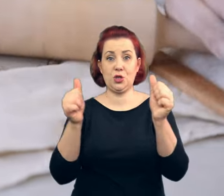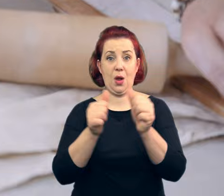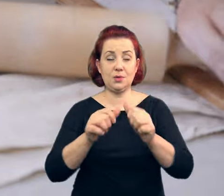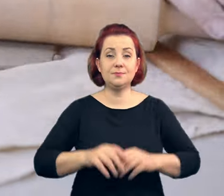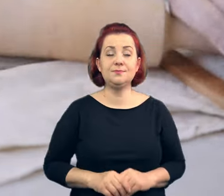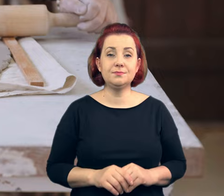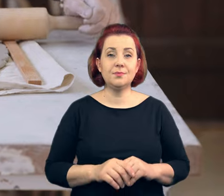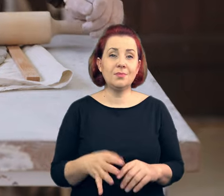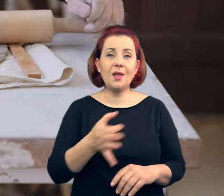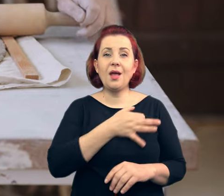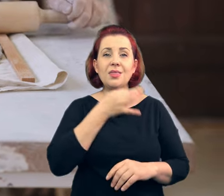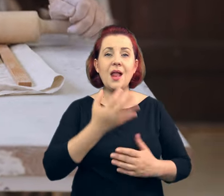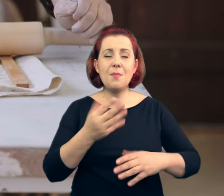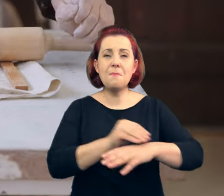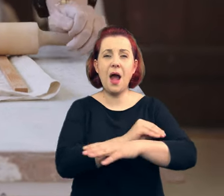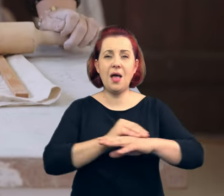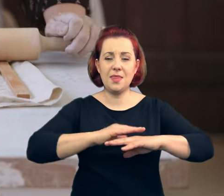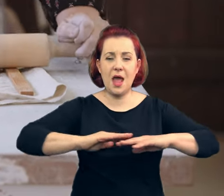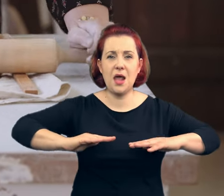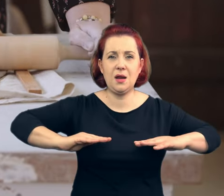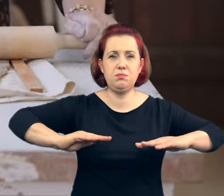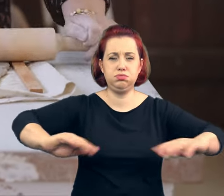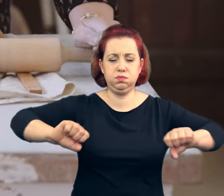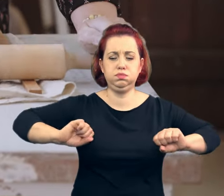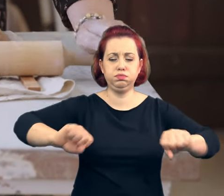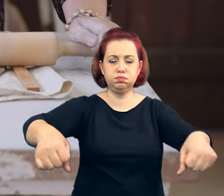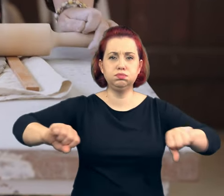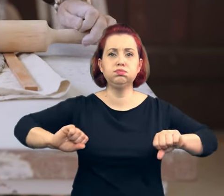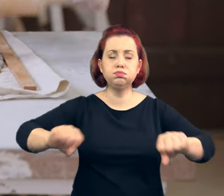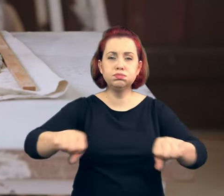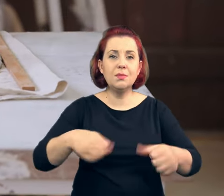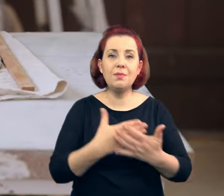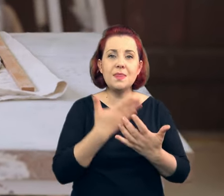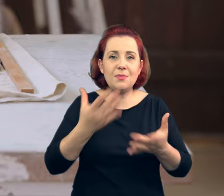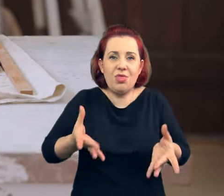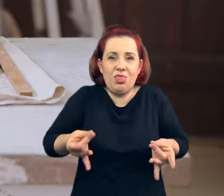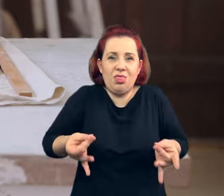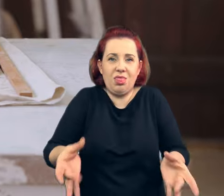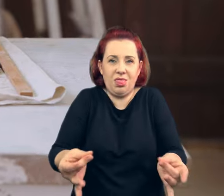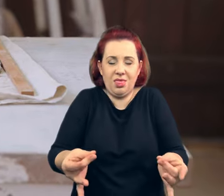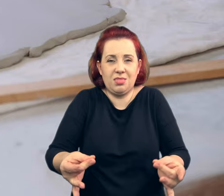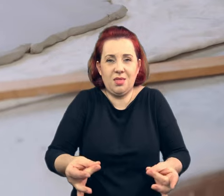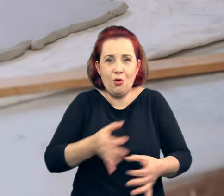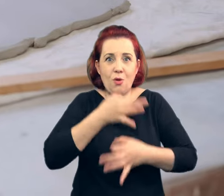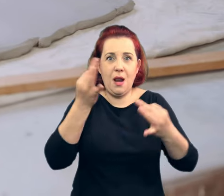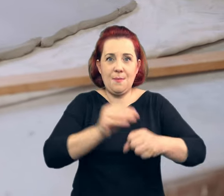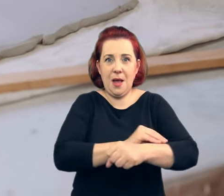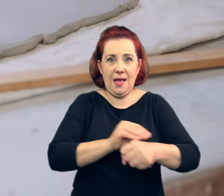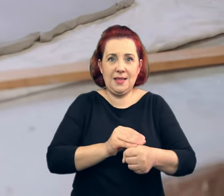płótnie, na tkaninie, ponieważ nie przyklei nam się glina. I mam już